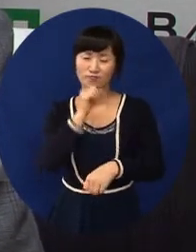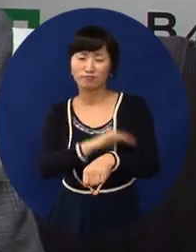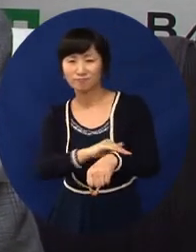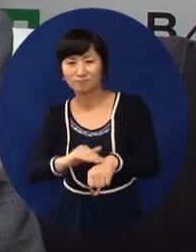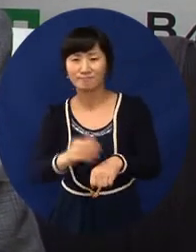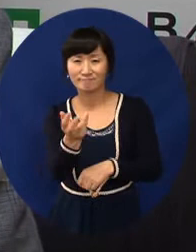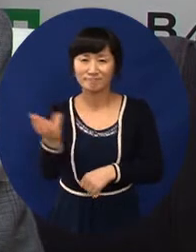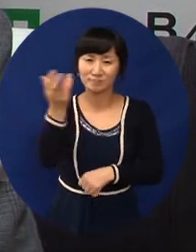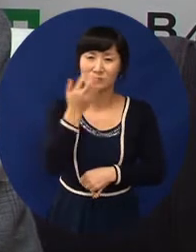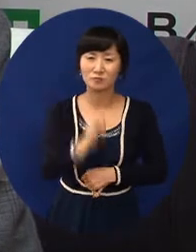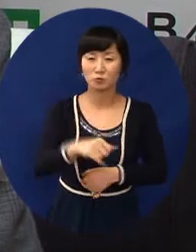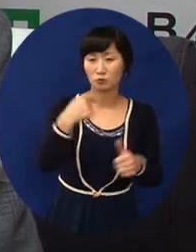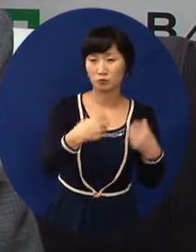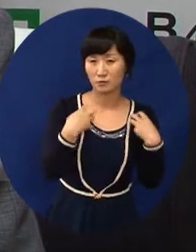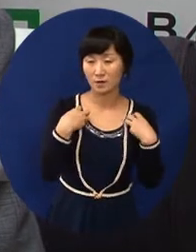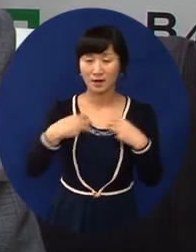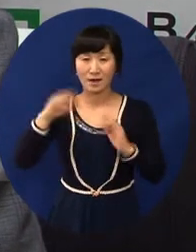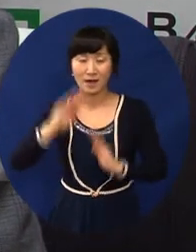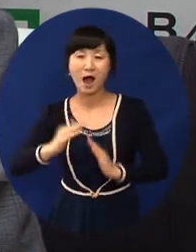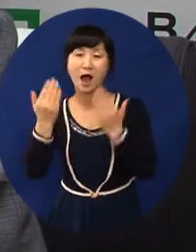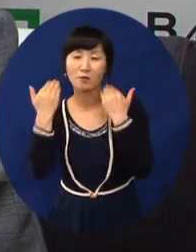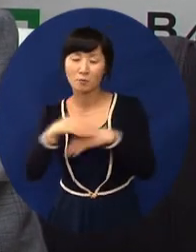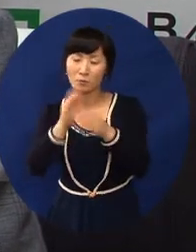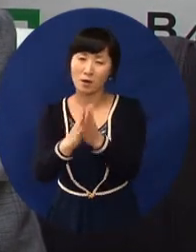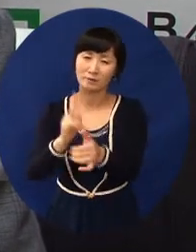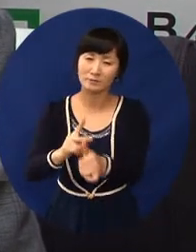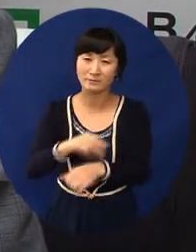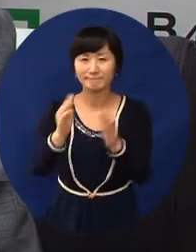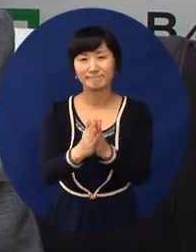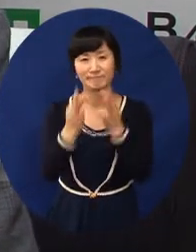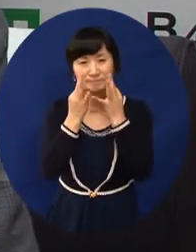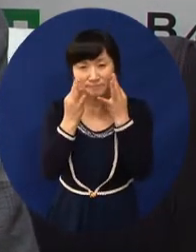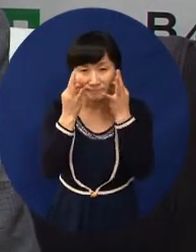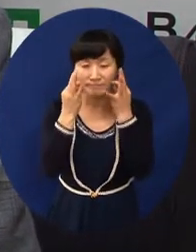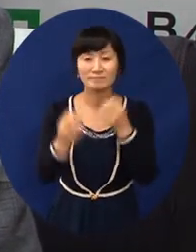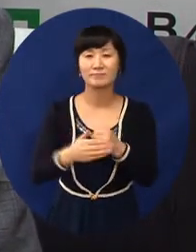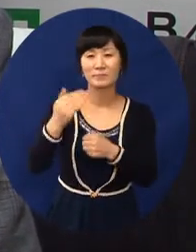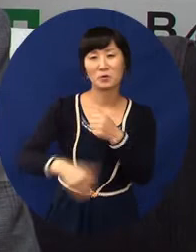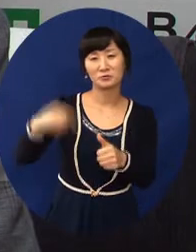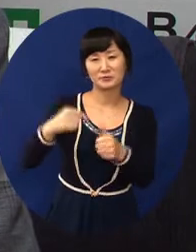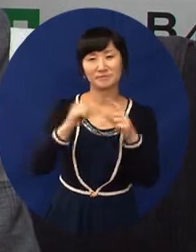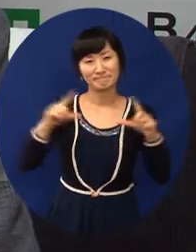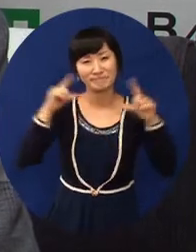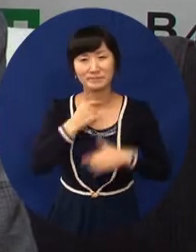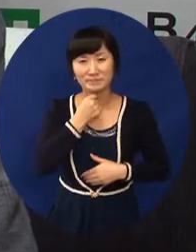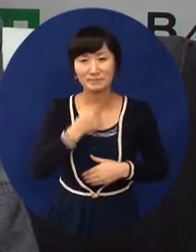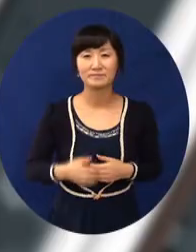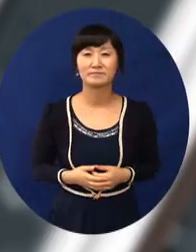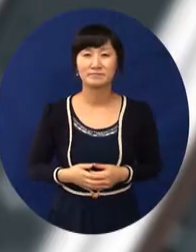나올 수 있도록 우리 교육청과 학교, 학생과 교사 모두 열심히 노력해서 정말 좋은 성과로서 대구 교육을 빛내도록